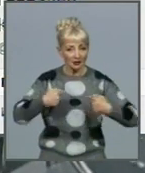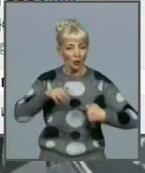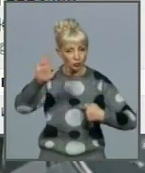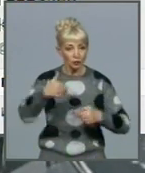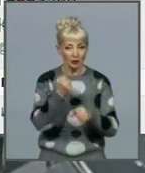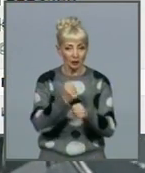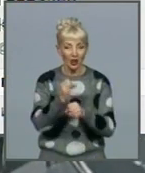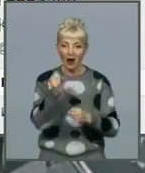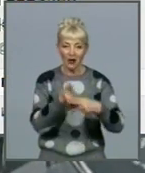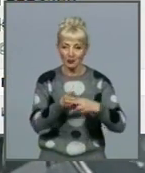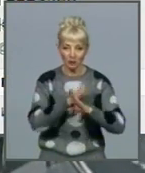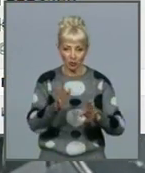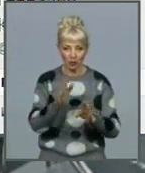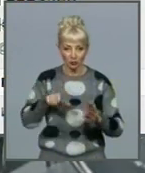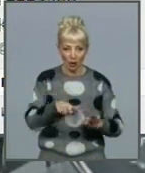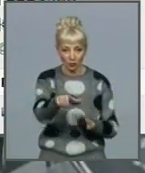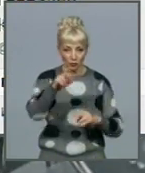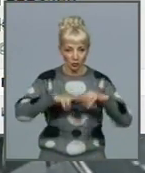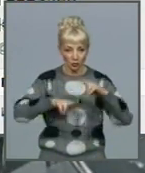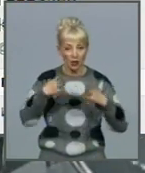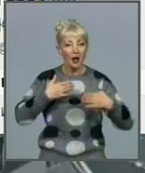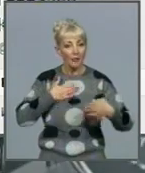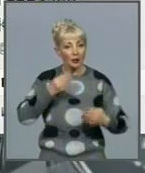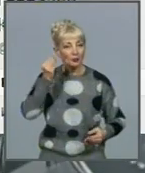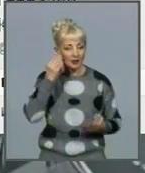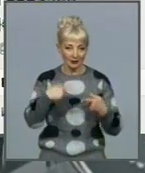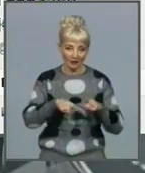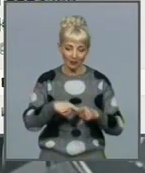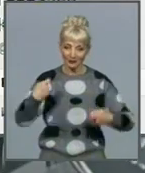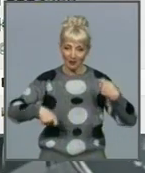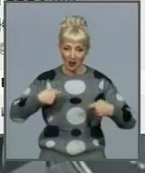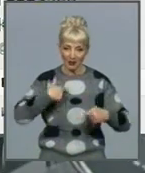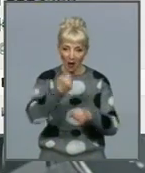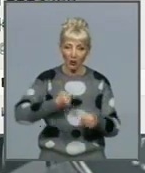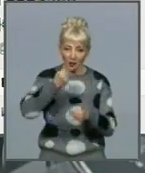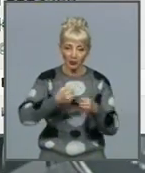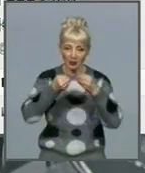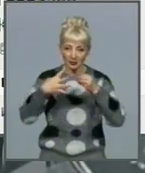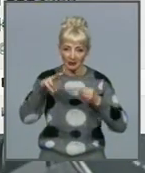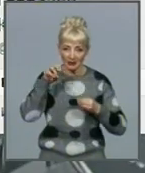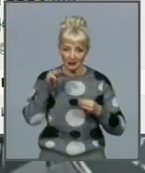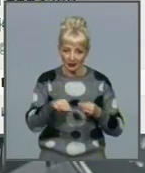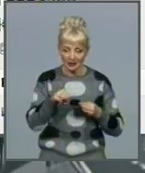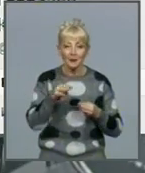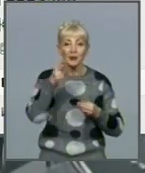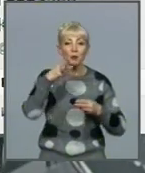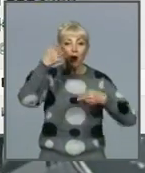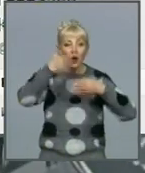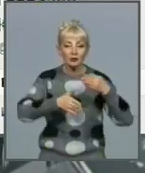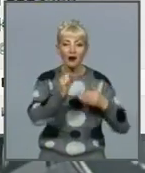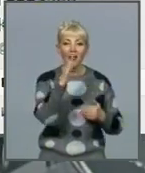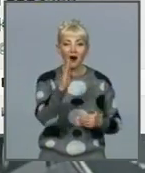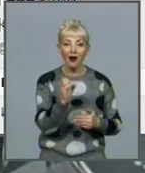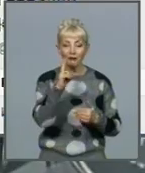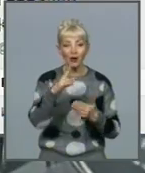строить. Мое мнение такое. На Барике отработал 15 лет на яме ЧП. По концовке АВЭК поставил типа новые магазины